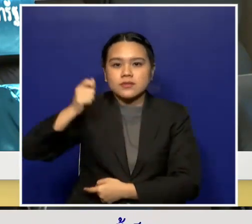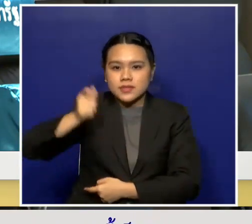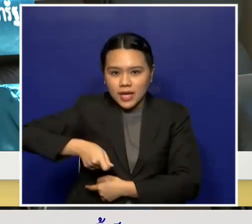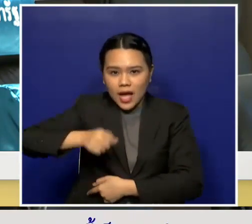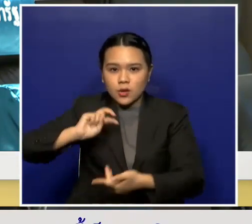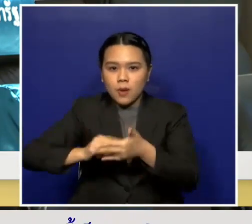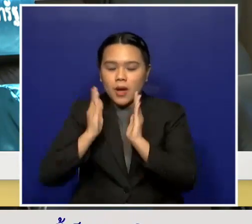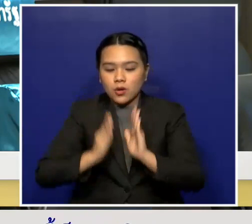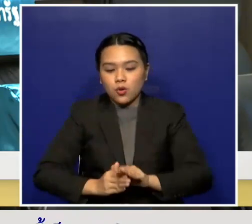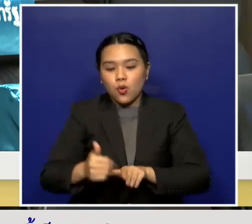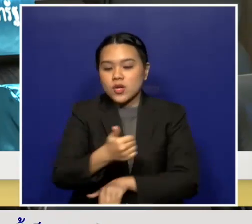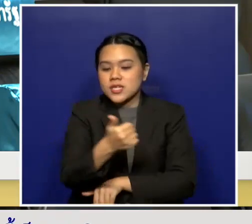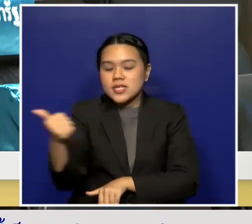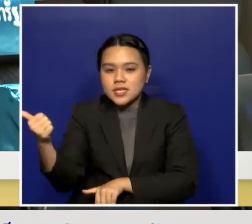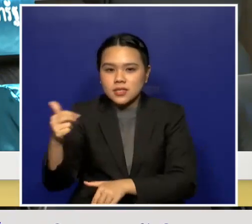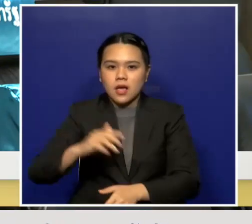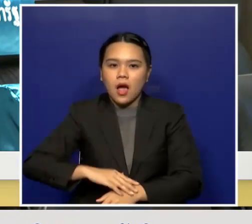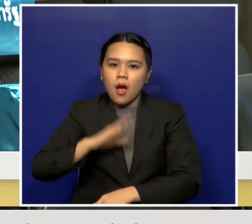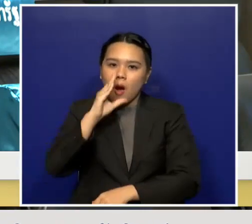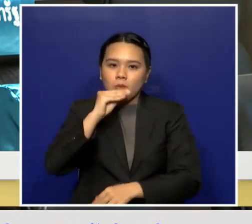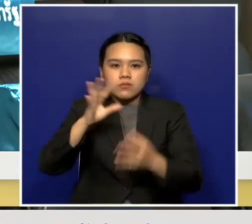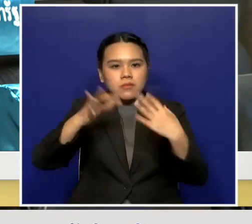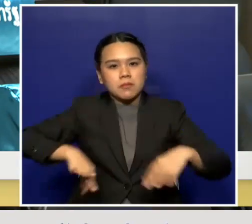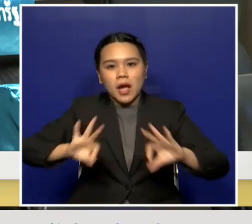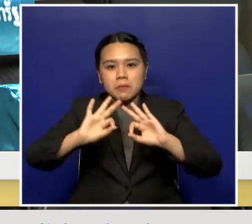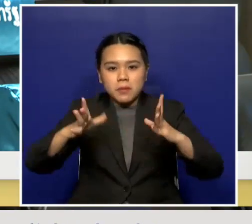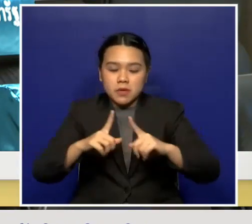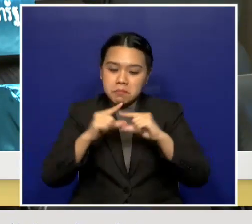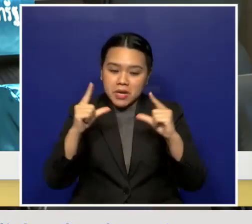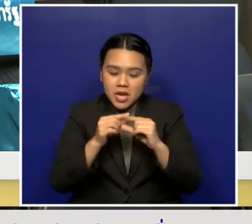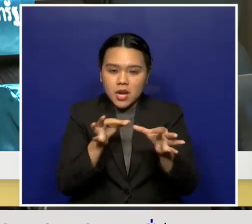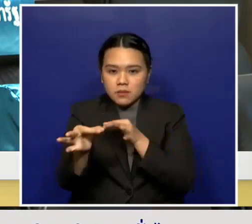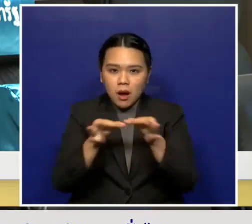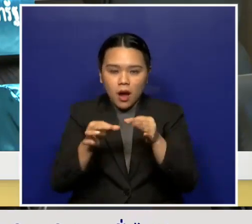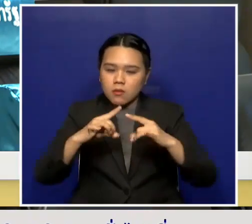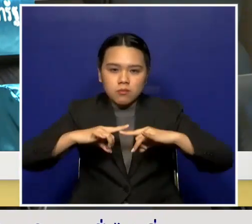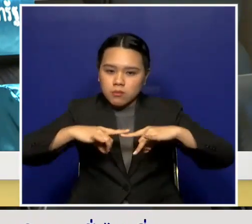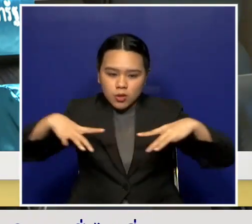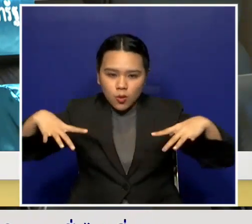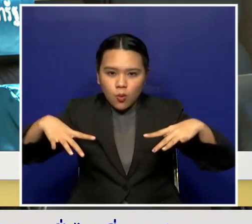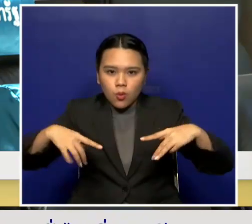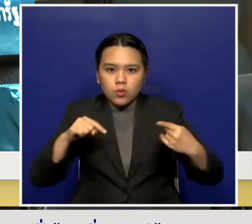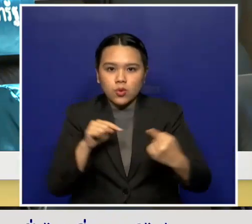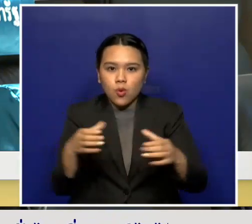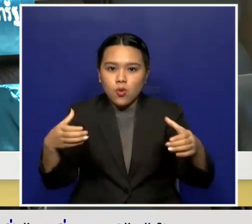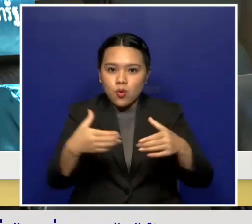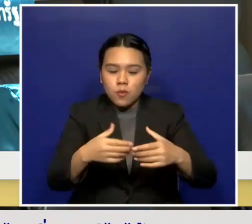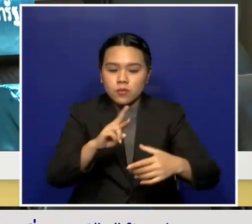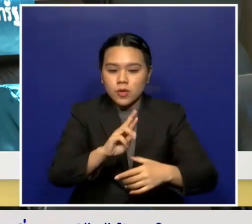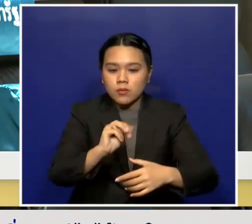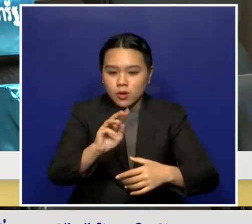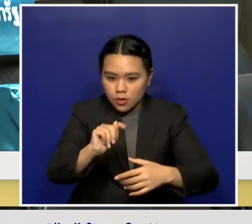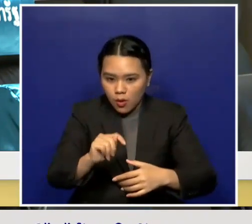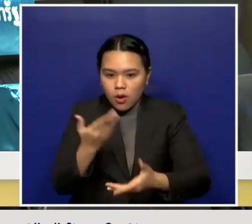ลอื่นเป็นการไปเอ่ยโดยไม่จำเป็นไม่ได้อยู่ในประเด็นที่อภิปรายไม่ไว้วางใจคณะรัฐมนตรีหรือรัฐมนตรีน